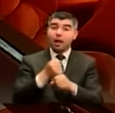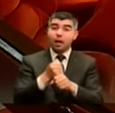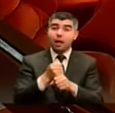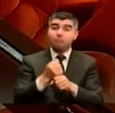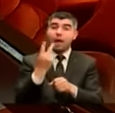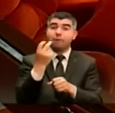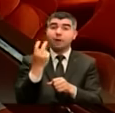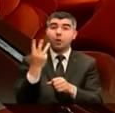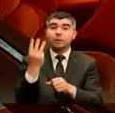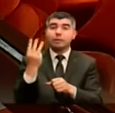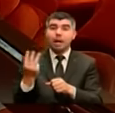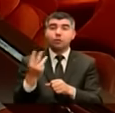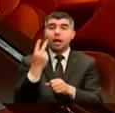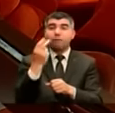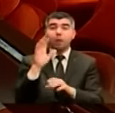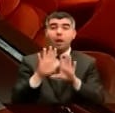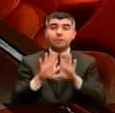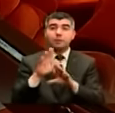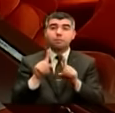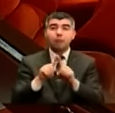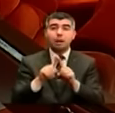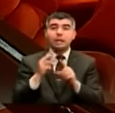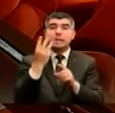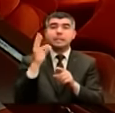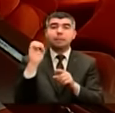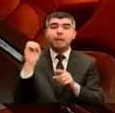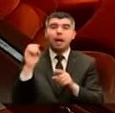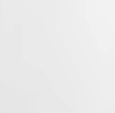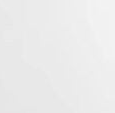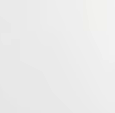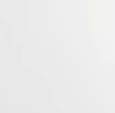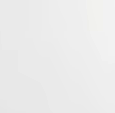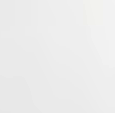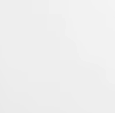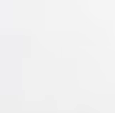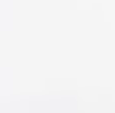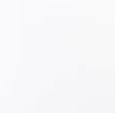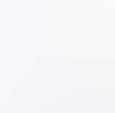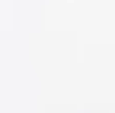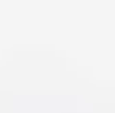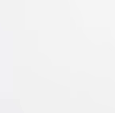2015 تم تشغيل حوالي 300 تقني جديد مكلفين بقراءة العدادات. شكرا السيد الرئيس.